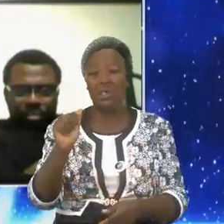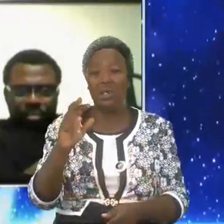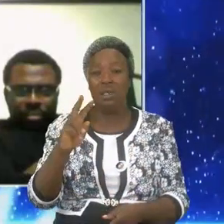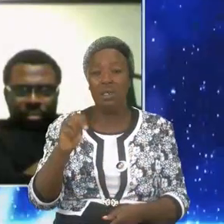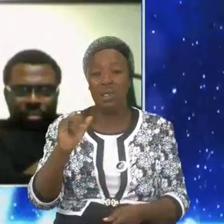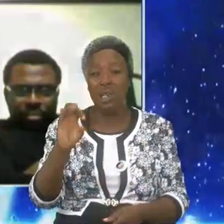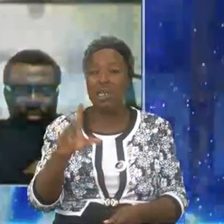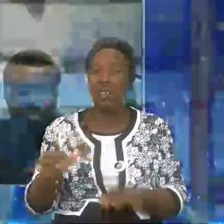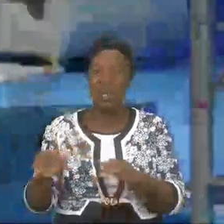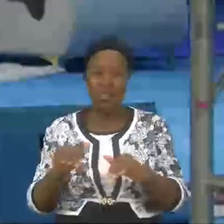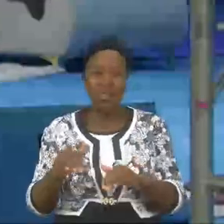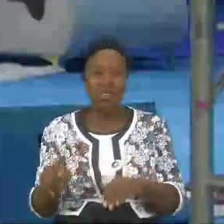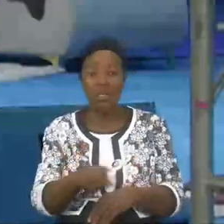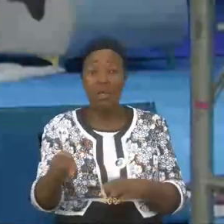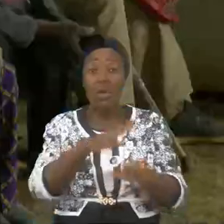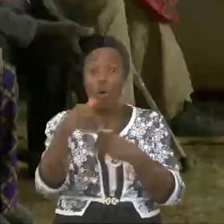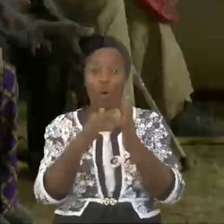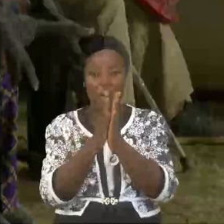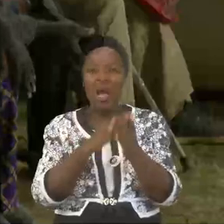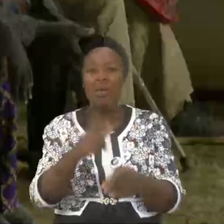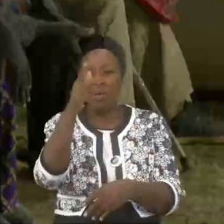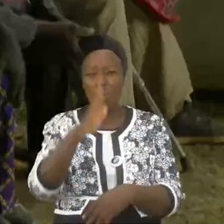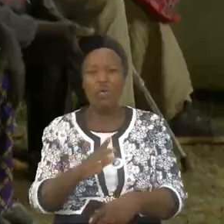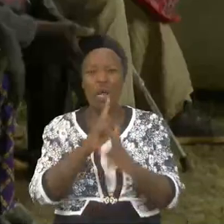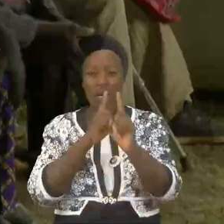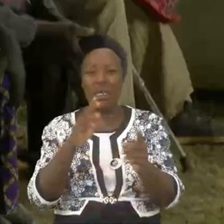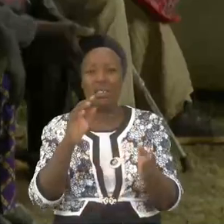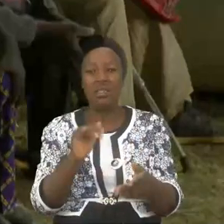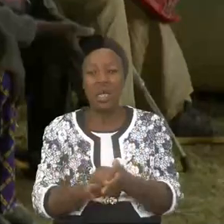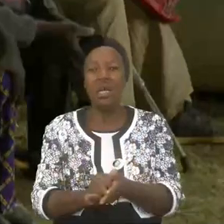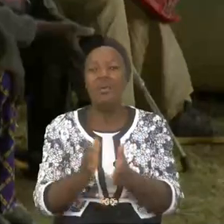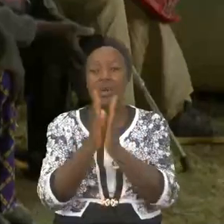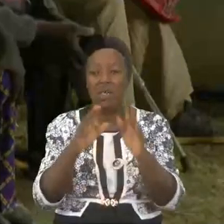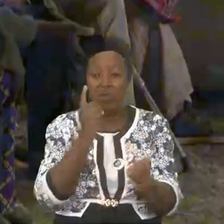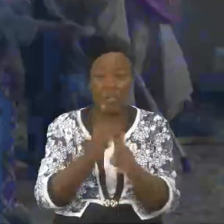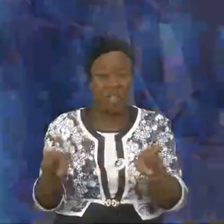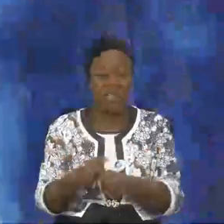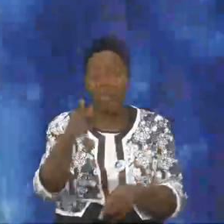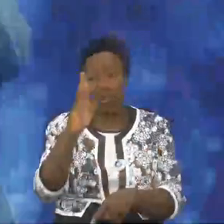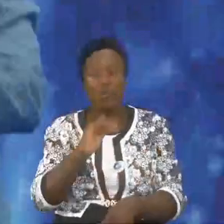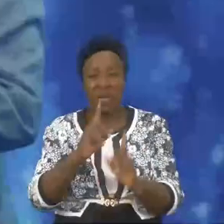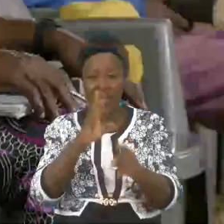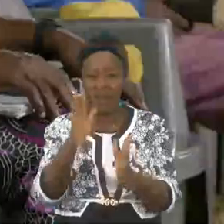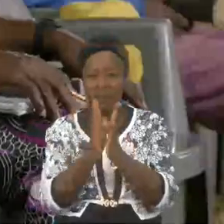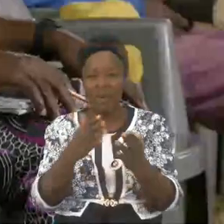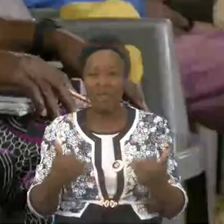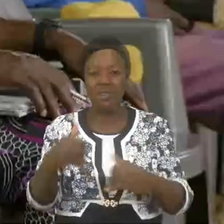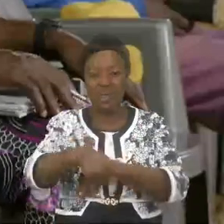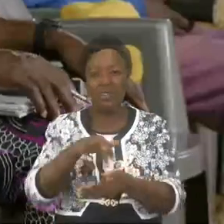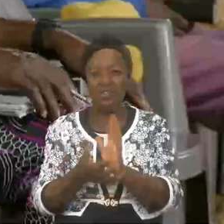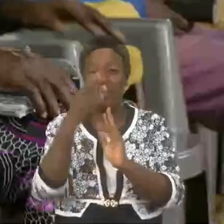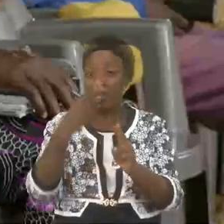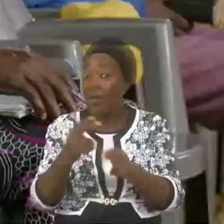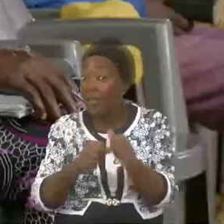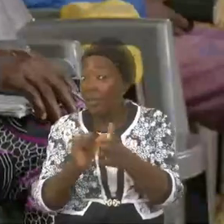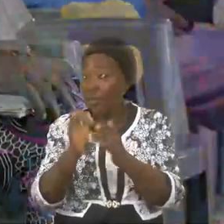prié. Et Dieu a exaucé sa prière. Comme Dieu va exaucer ta prière ce soir. Tout